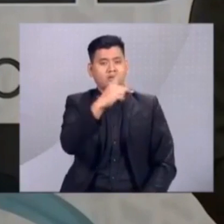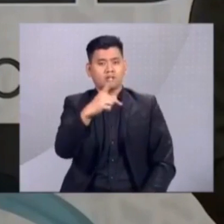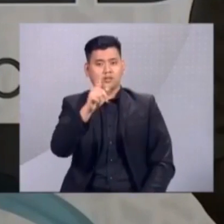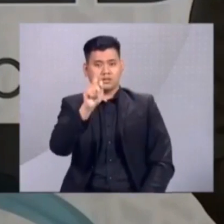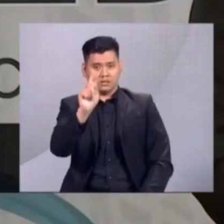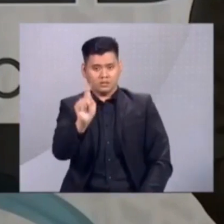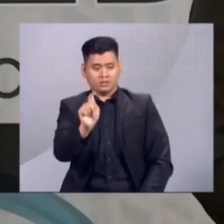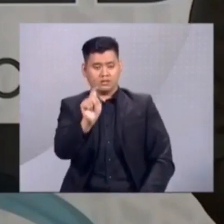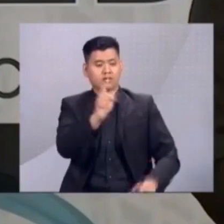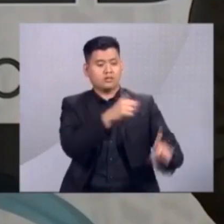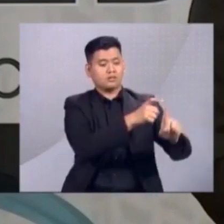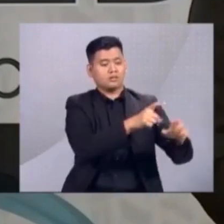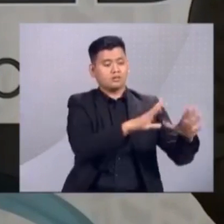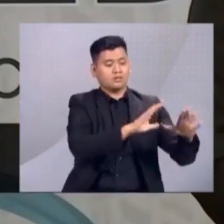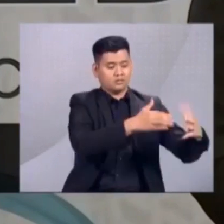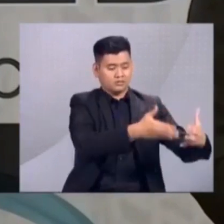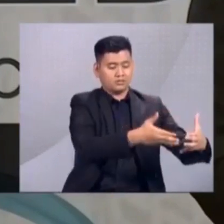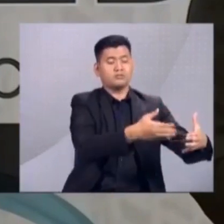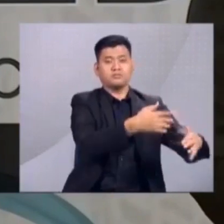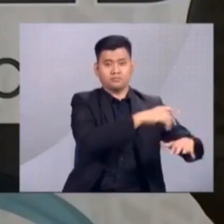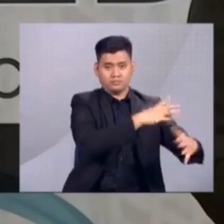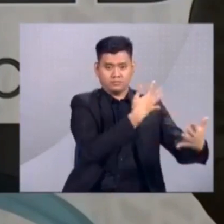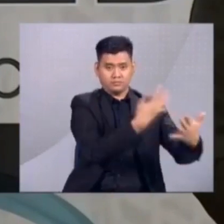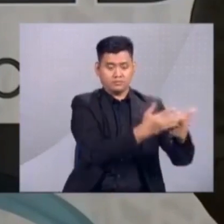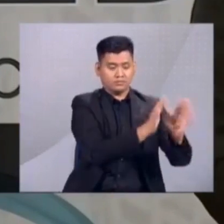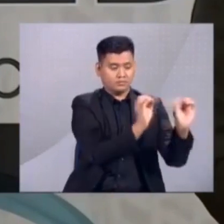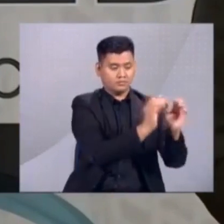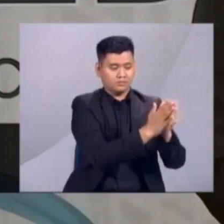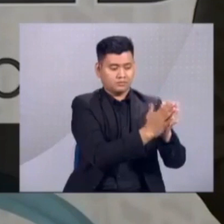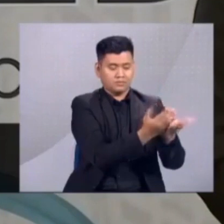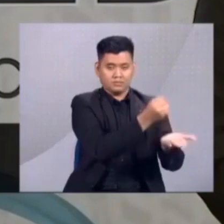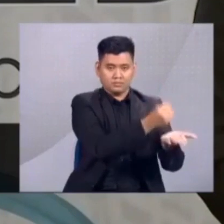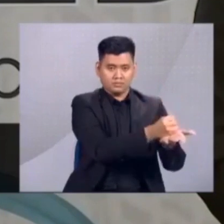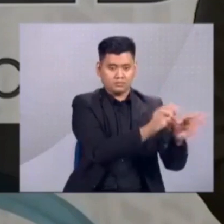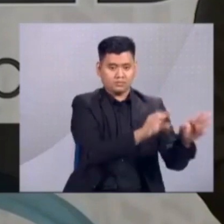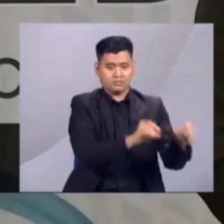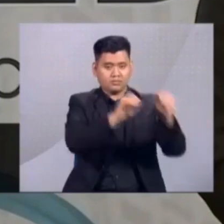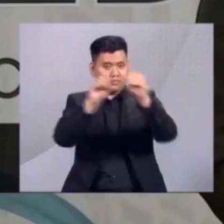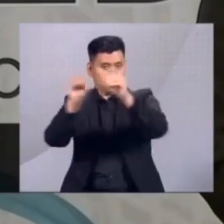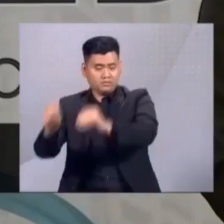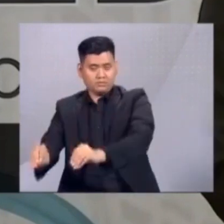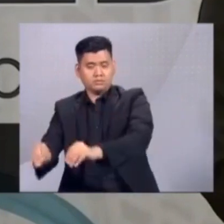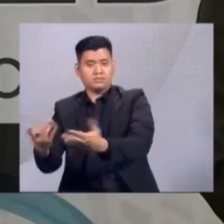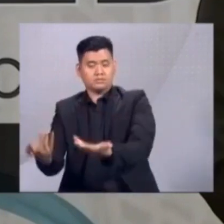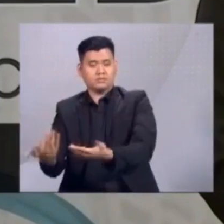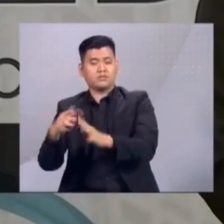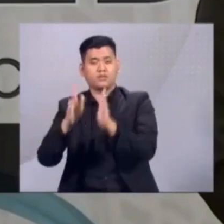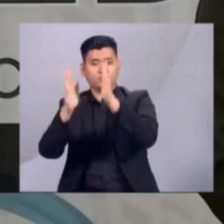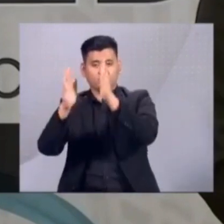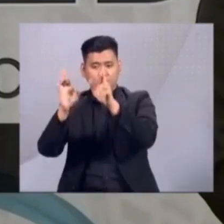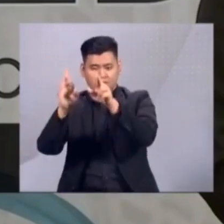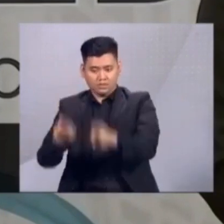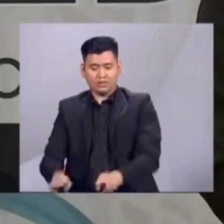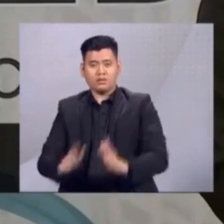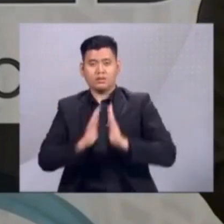sana daripada depo tahanan Immigration Bukit Jalil, iaitu warga Myanmar. Dan di Negeri Sabah,